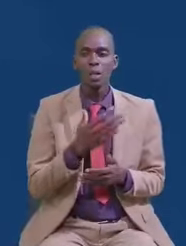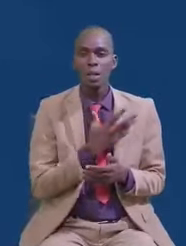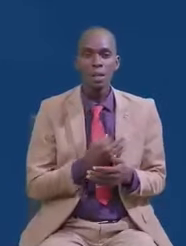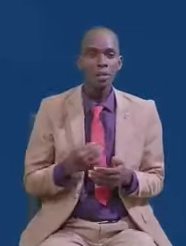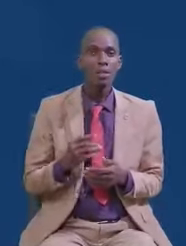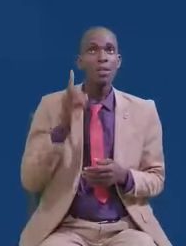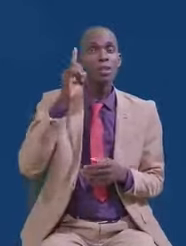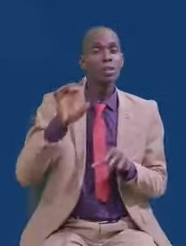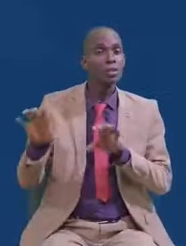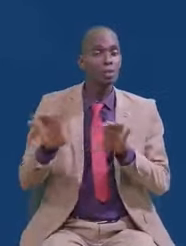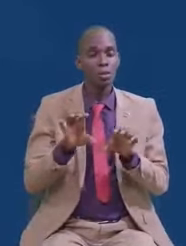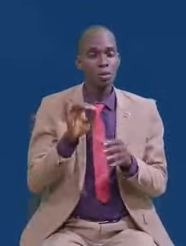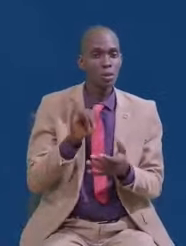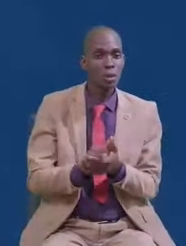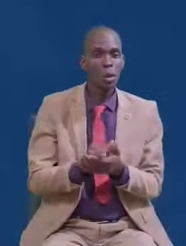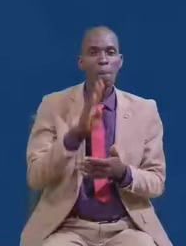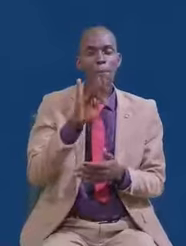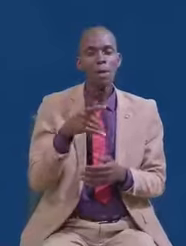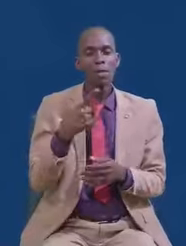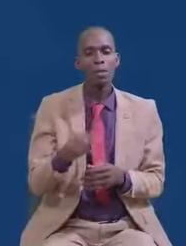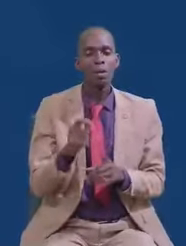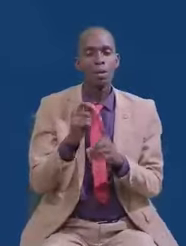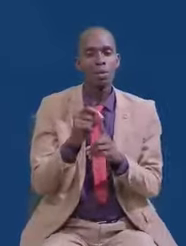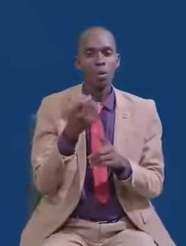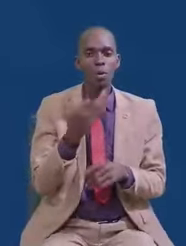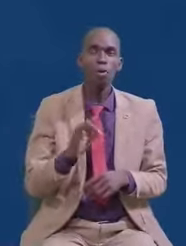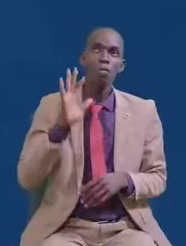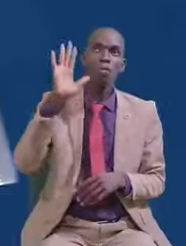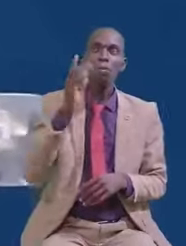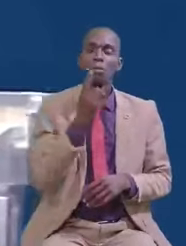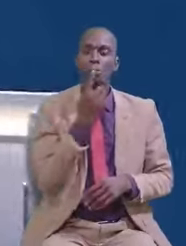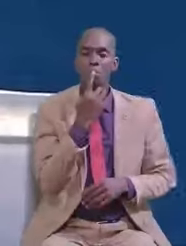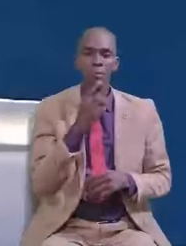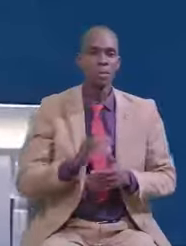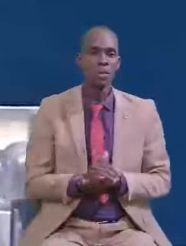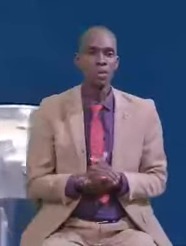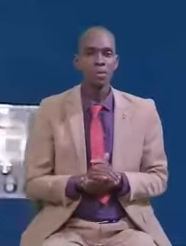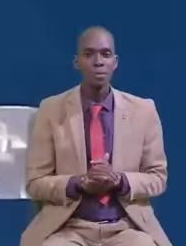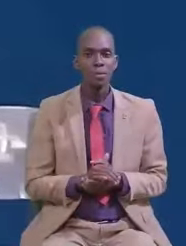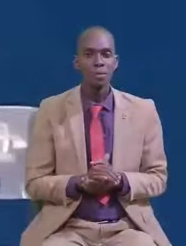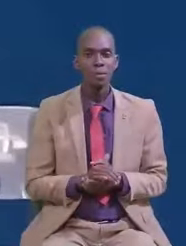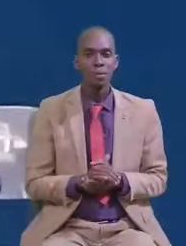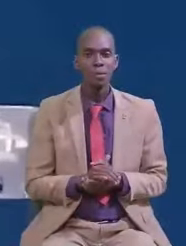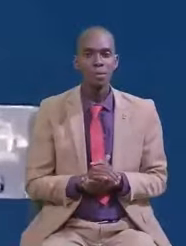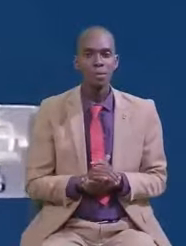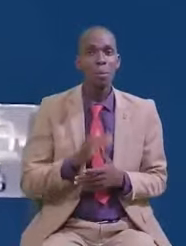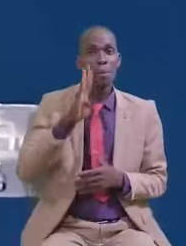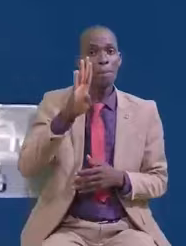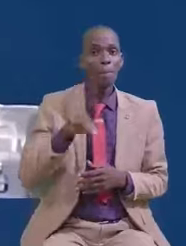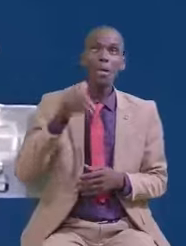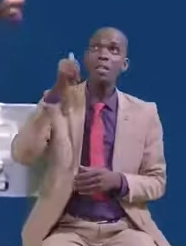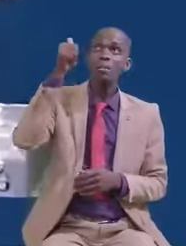Il fait cela par la parole de sa puissance. Et lui-même,